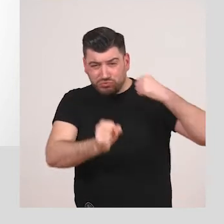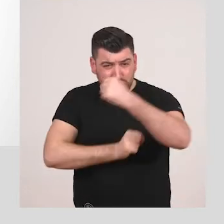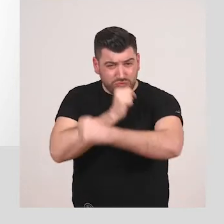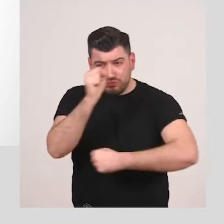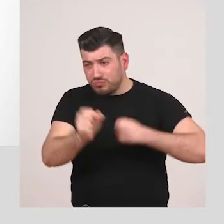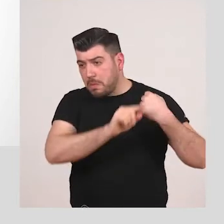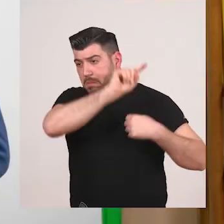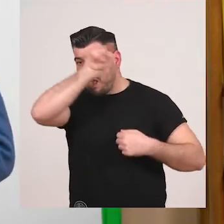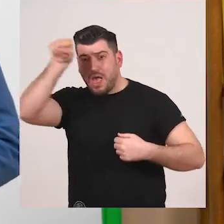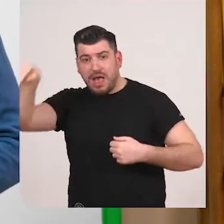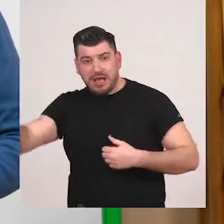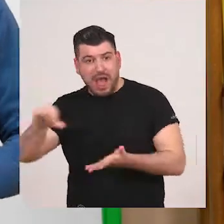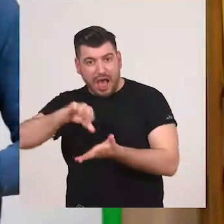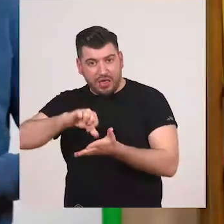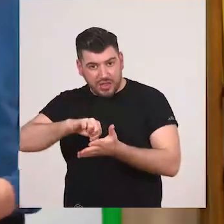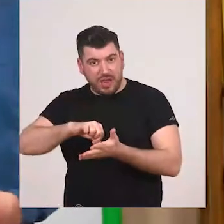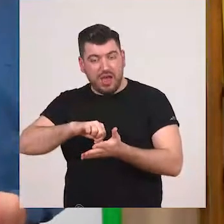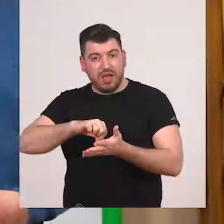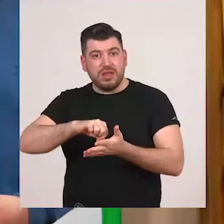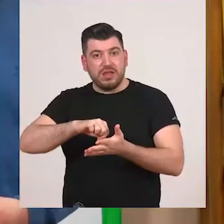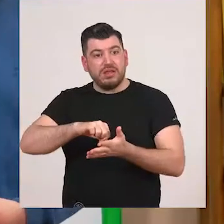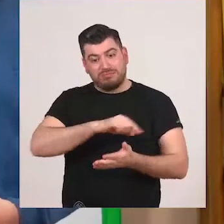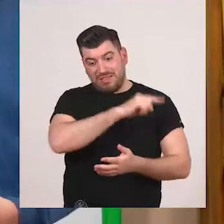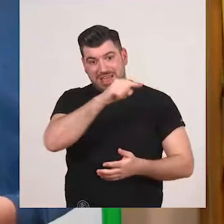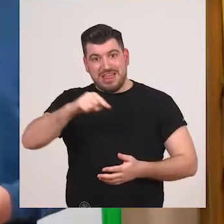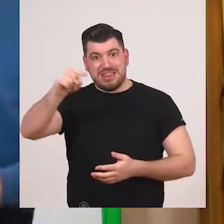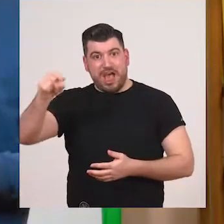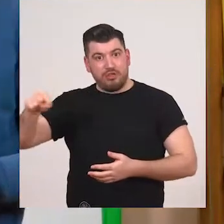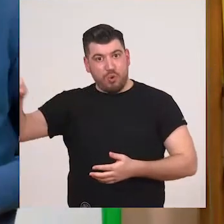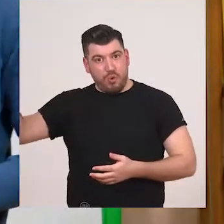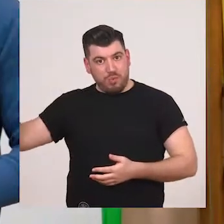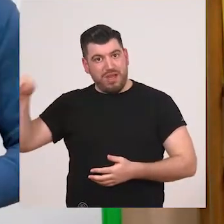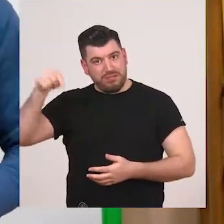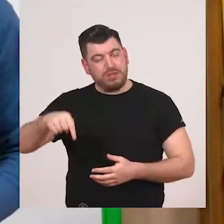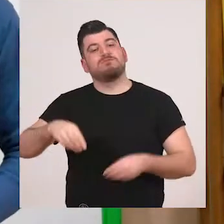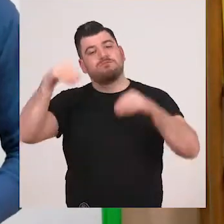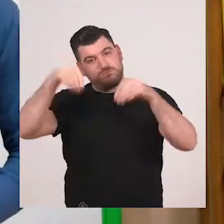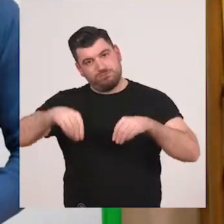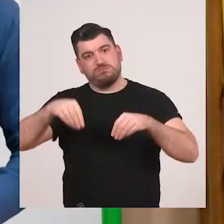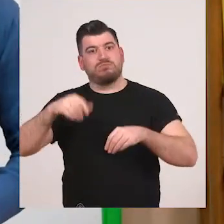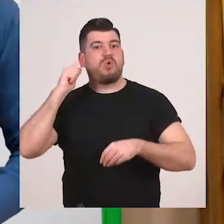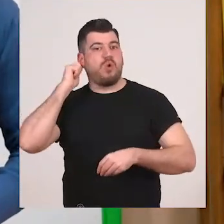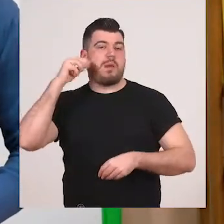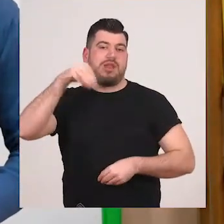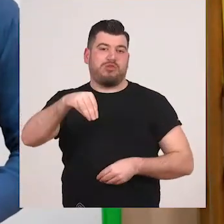Μαραθώνα μέχρι την Αθήνα για να ειδοποιήσει τους Αθηναίους ότι νικήσανε στη μάχη.